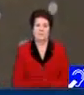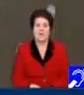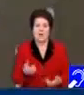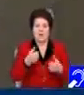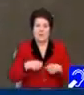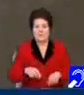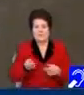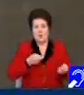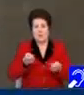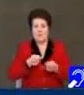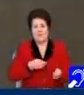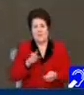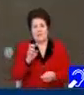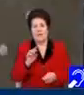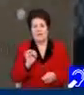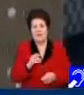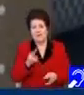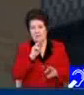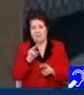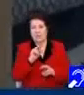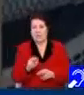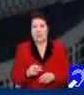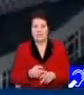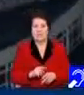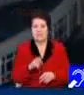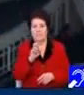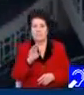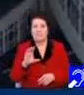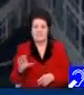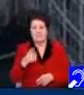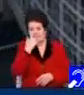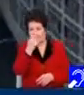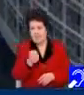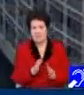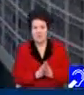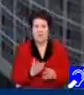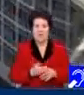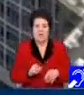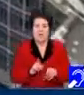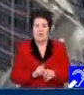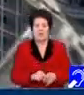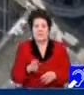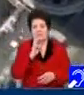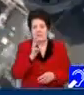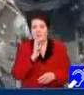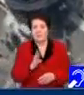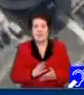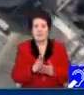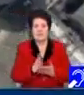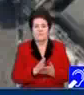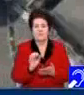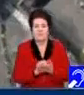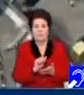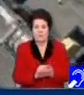Comisia Guvernului Britanic de Supraveghere a Egalității cere BBC să ofere informații în legătură cu politica de salarizare a serviciului public